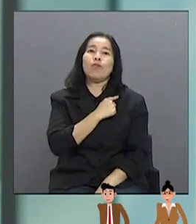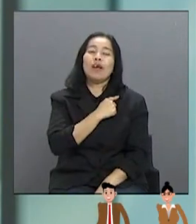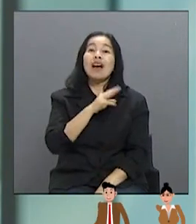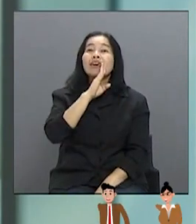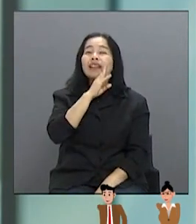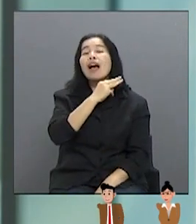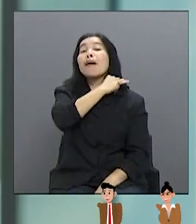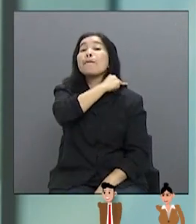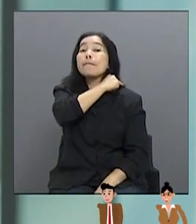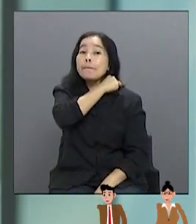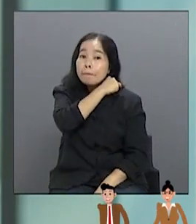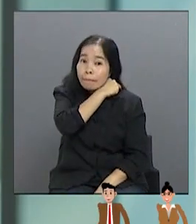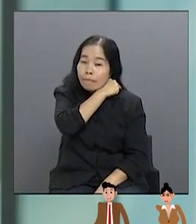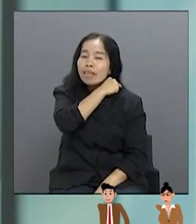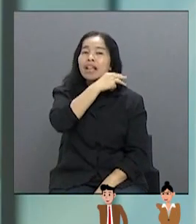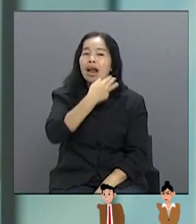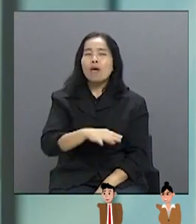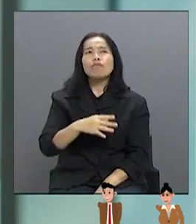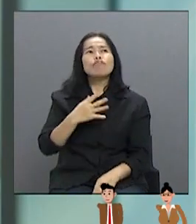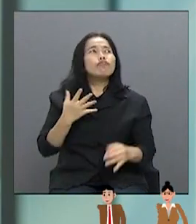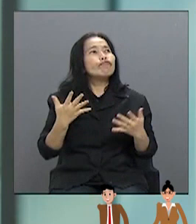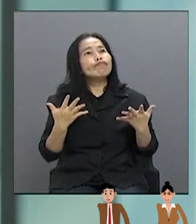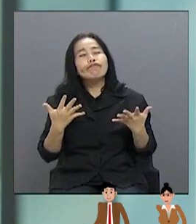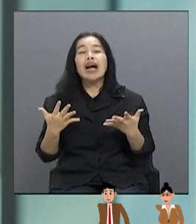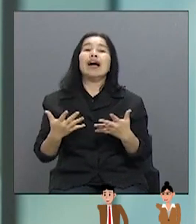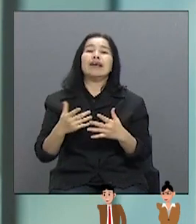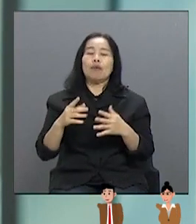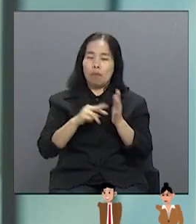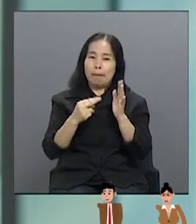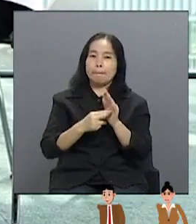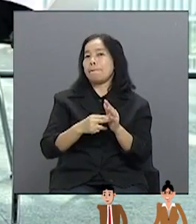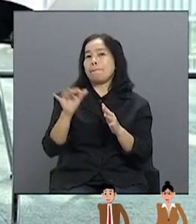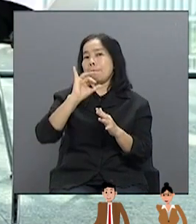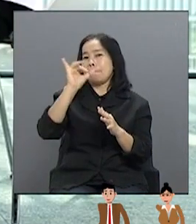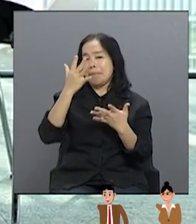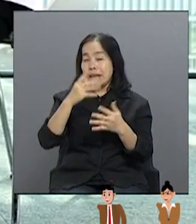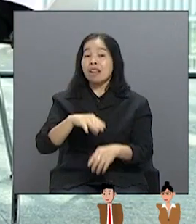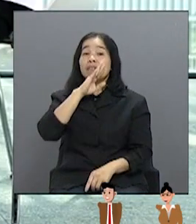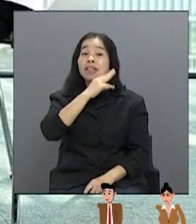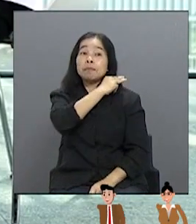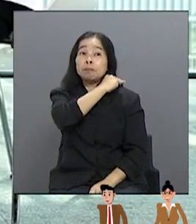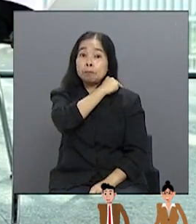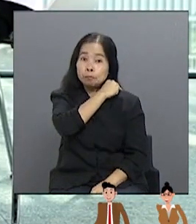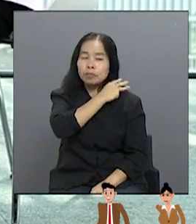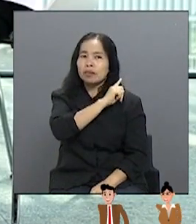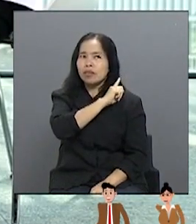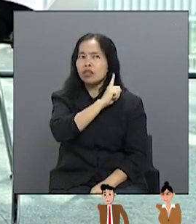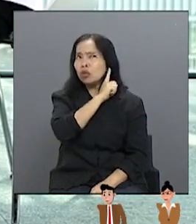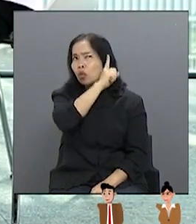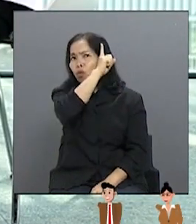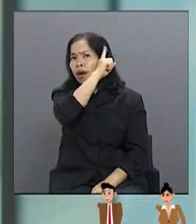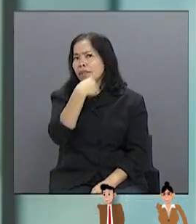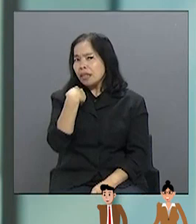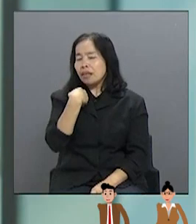ายถึงว่าจุดกลมๆที่ว่าเนี่ยหมายถึงว่าเราไปสัมผัสแล้วเรารู้สึก ใช่เรารู้สึกได ้รู้สึกได้ว่าบริเวณกลมๆตรงนั้นที่เ